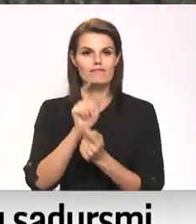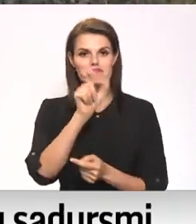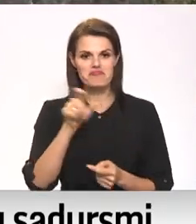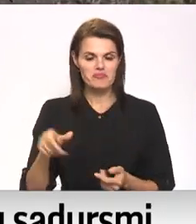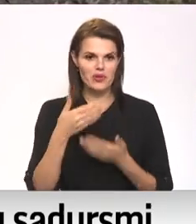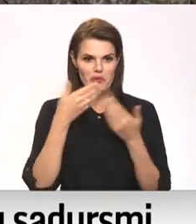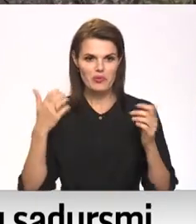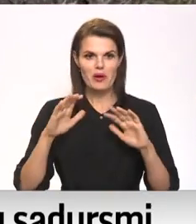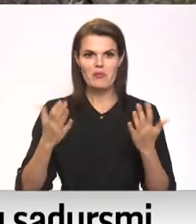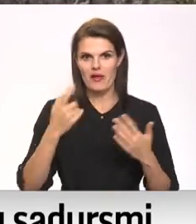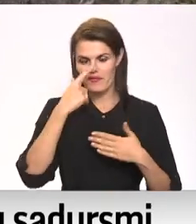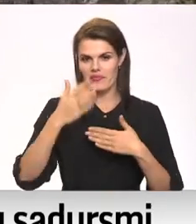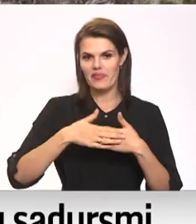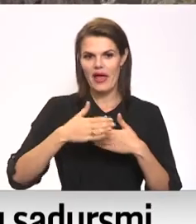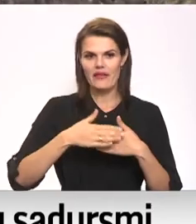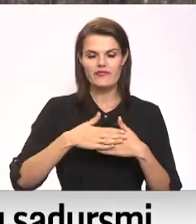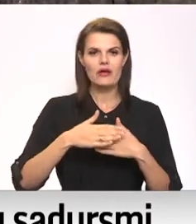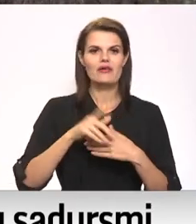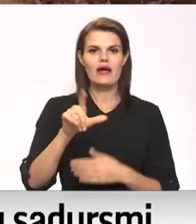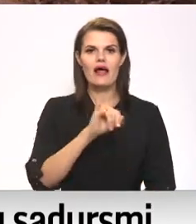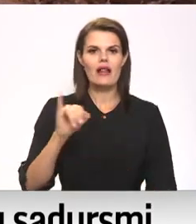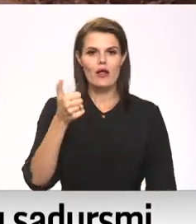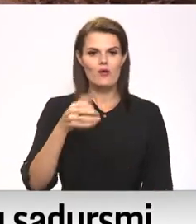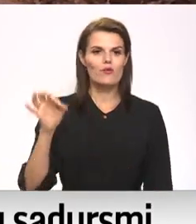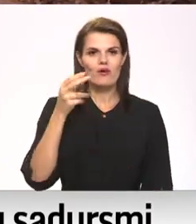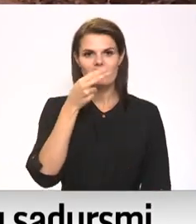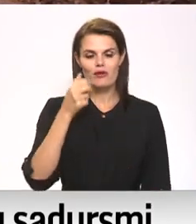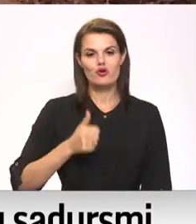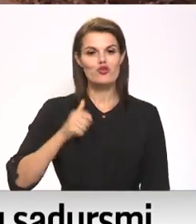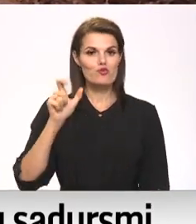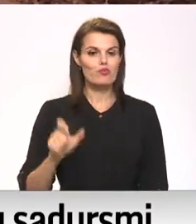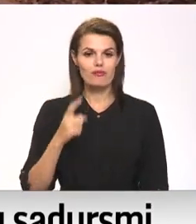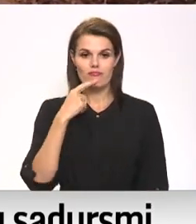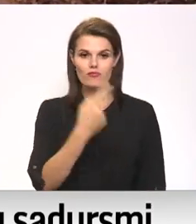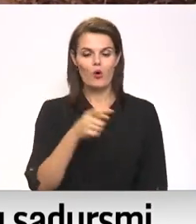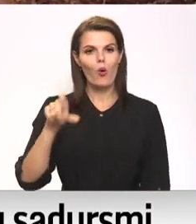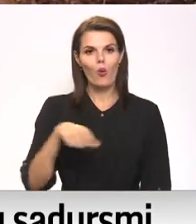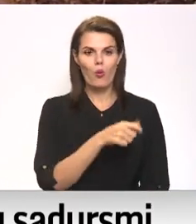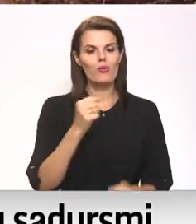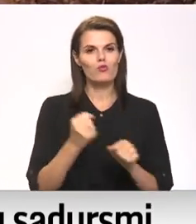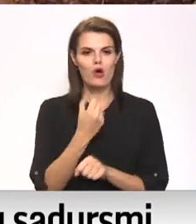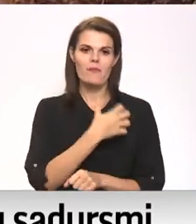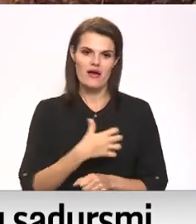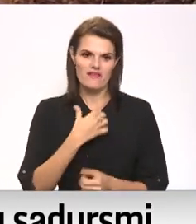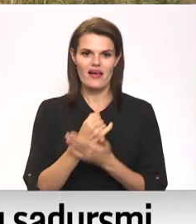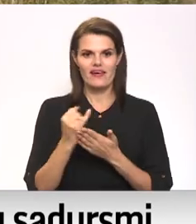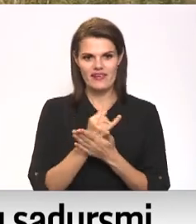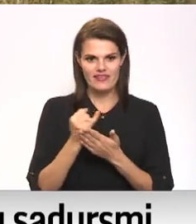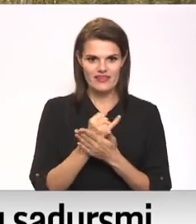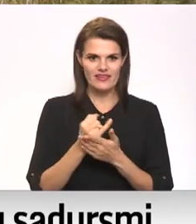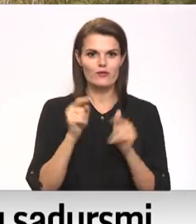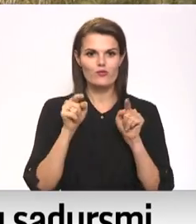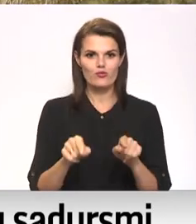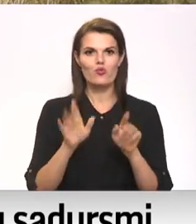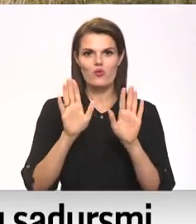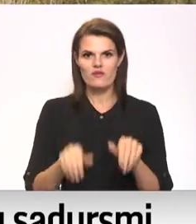bet netālu esošās Līgo saimniecības īpašnieks Jānis Vinters uzskata, ka upi tomēr vajadzēja tīrīt. Te var ļoti labi